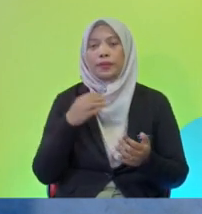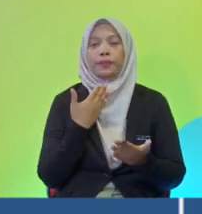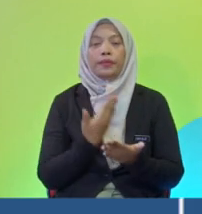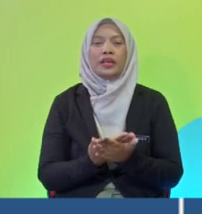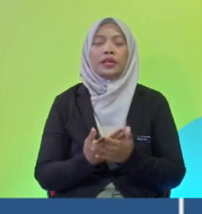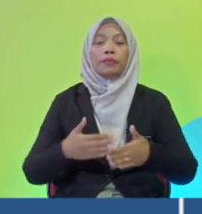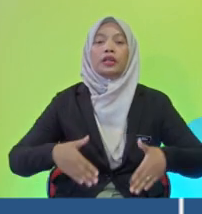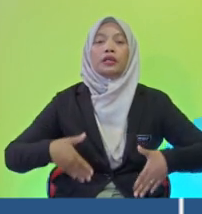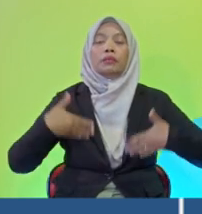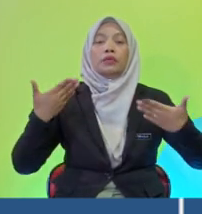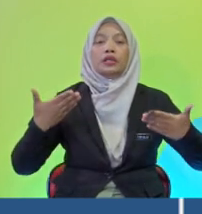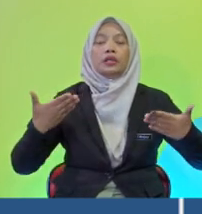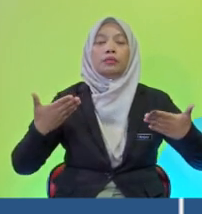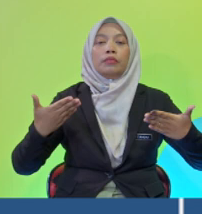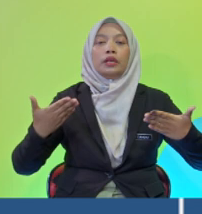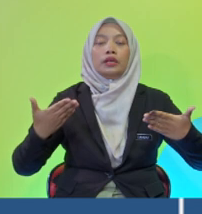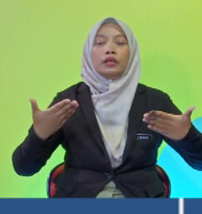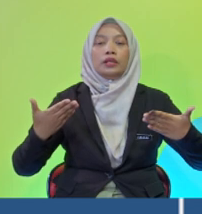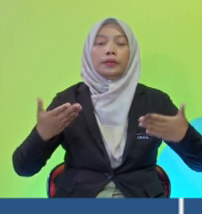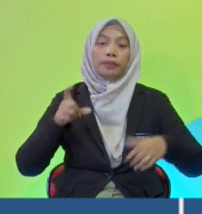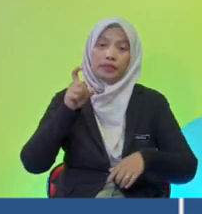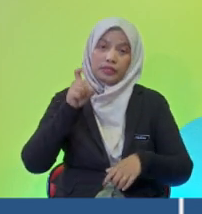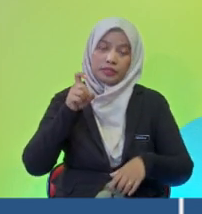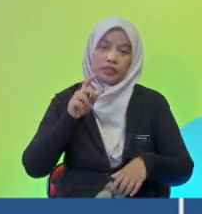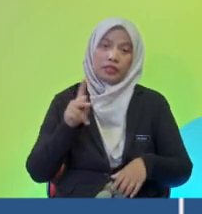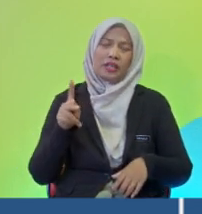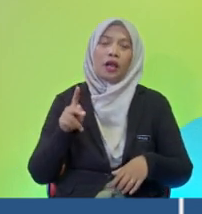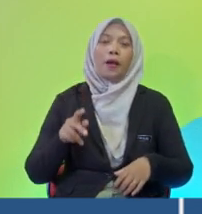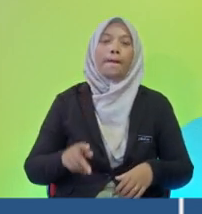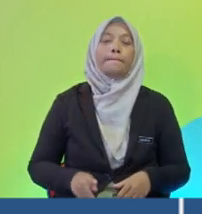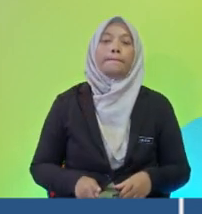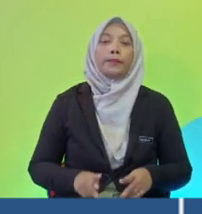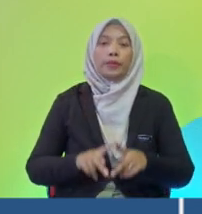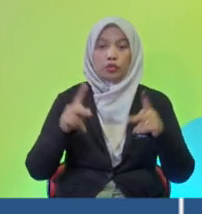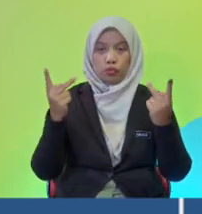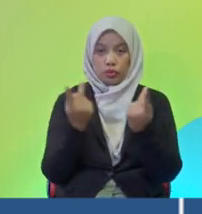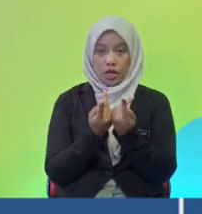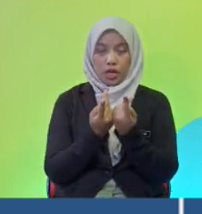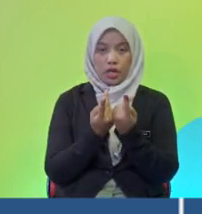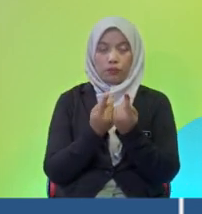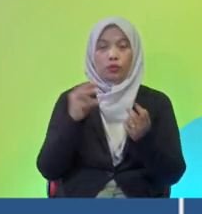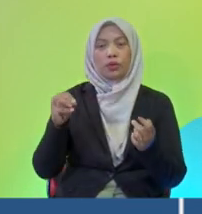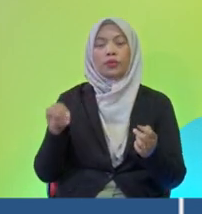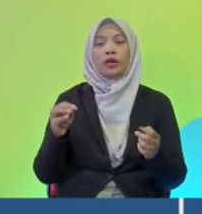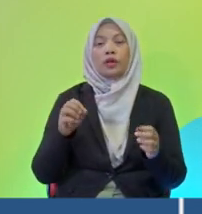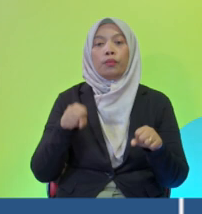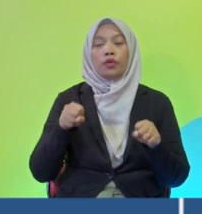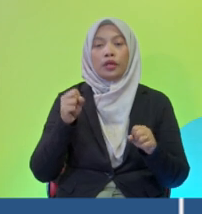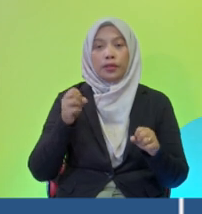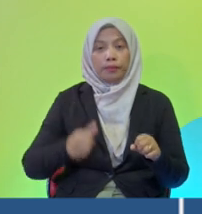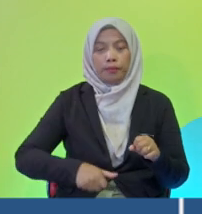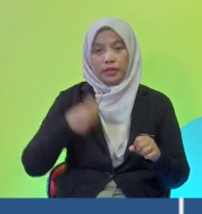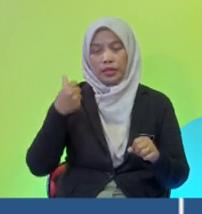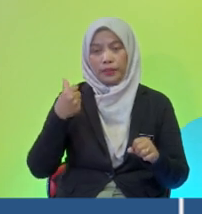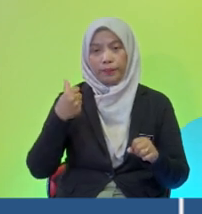okey. Bagaimana kita kalau murid-murid memastikan pasukan murid-murid itu boleh menang? Jadi kita mesti ada masukkan